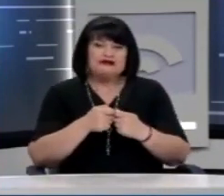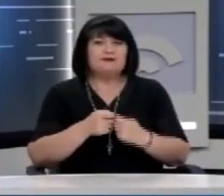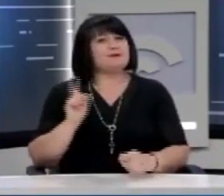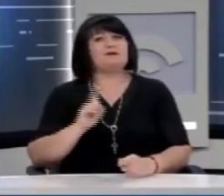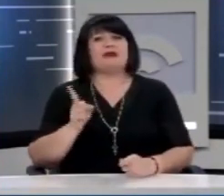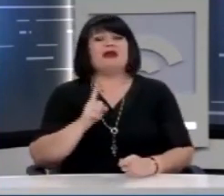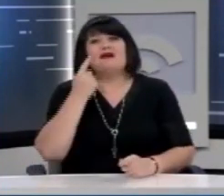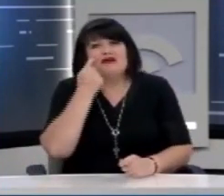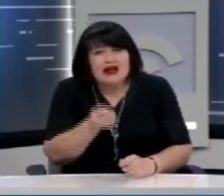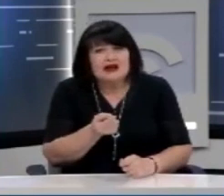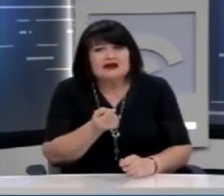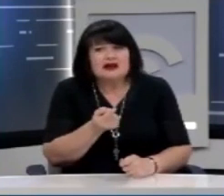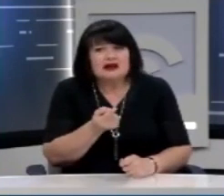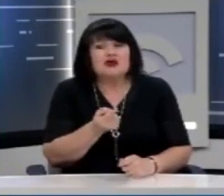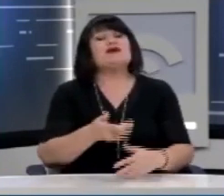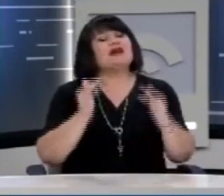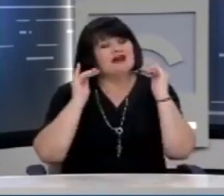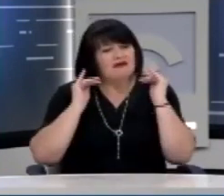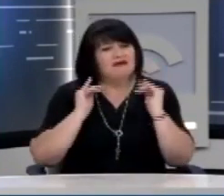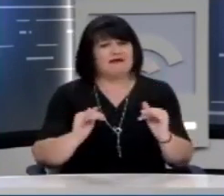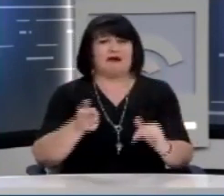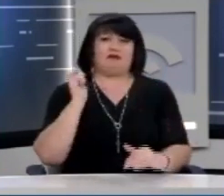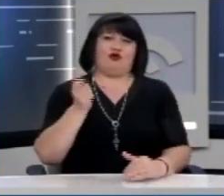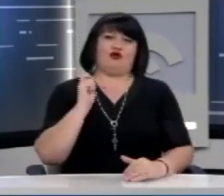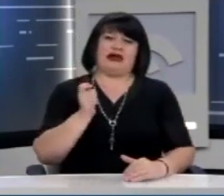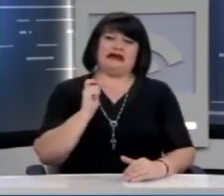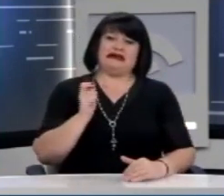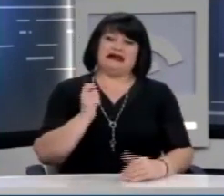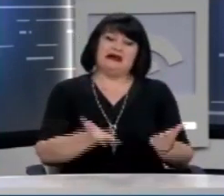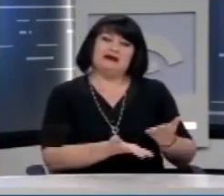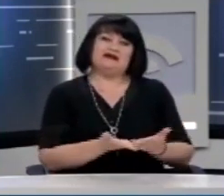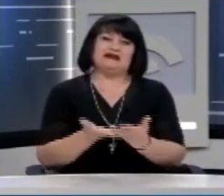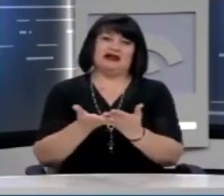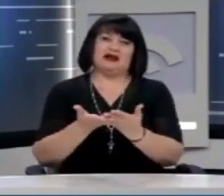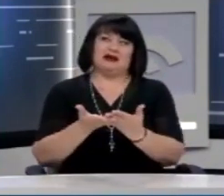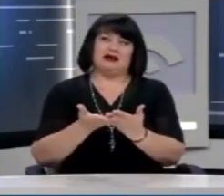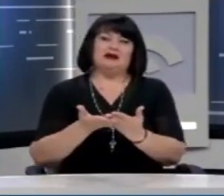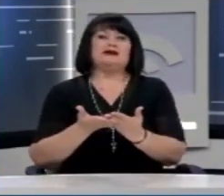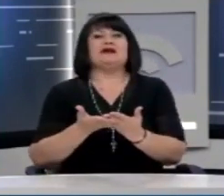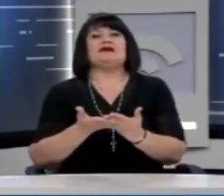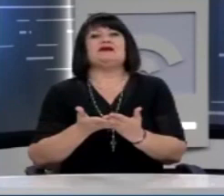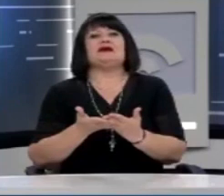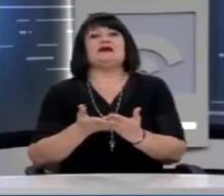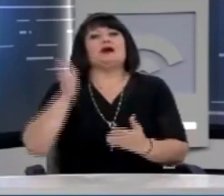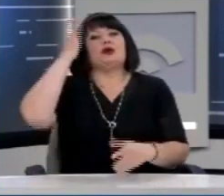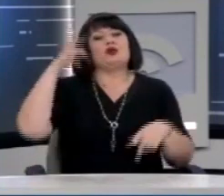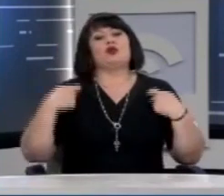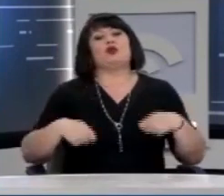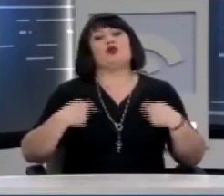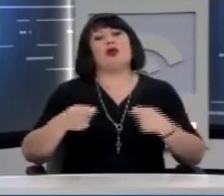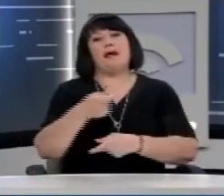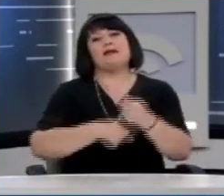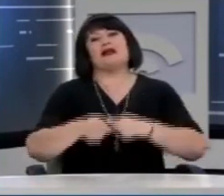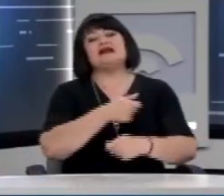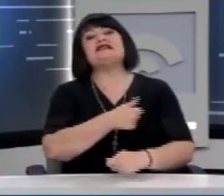δεν κρύβουν ότι θα συνεχιστεί μια πολιτική στήριξης μόνο των μεγάλων καπιταλιστικών